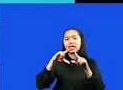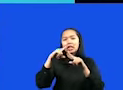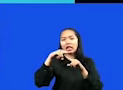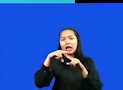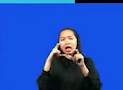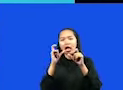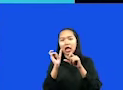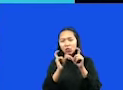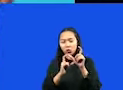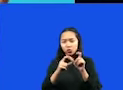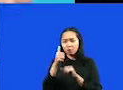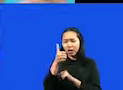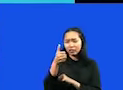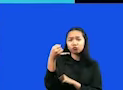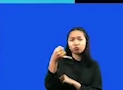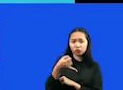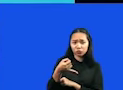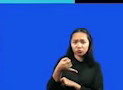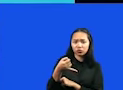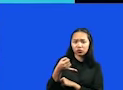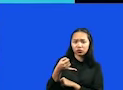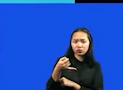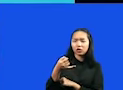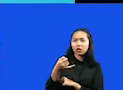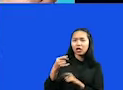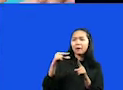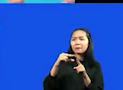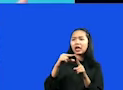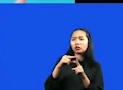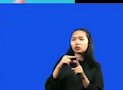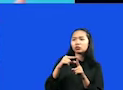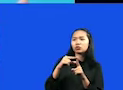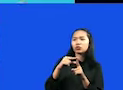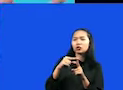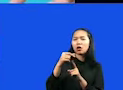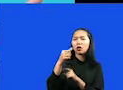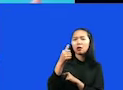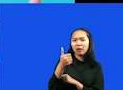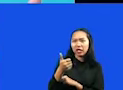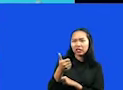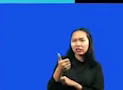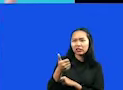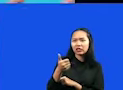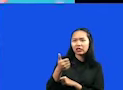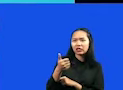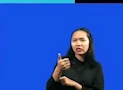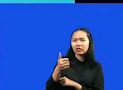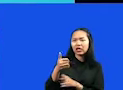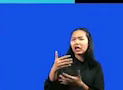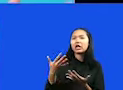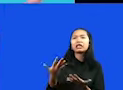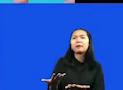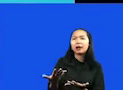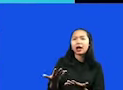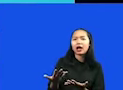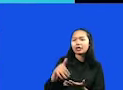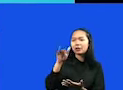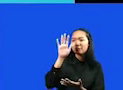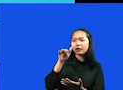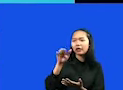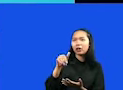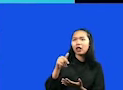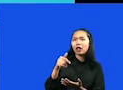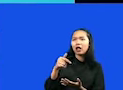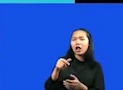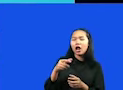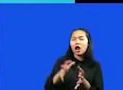dalam kitab suci lalu dia bertanya Kalau dia orang buruk Mengapa namanya disebut di dalam syahadat gu ya syahadat iman kita Aku percaya gitu